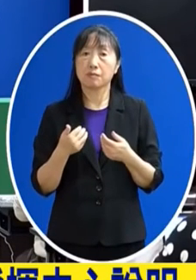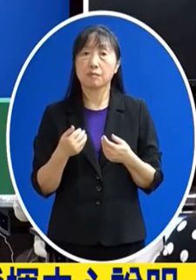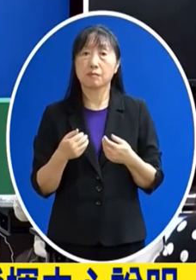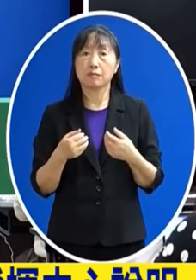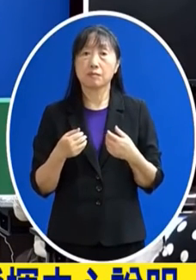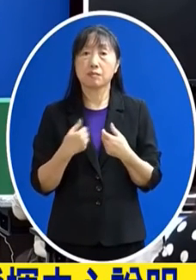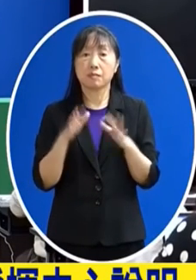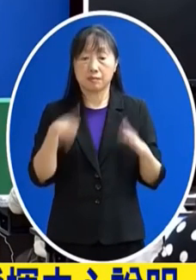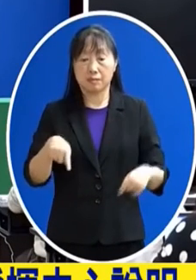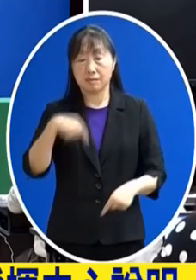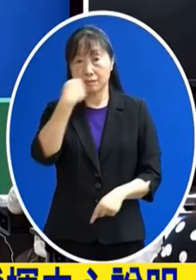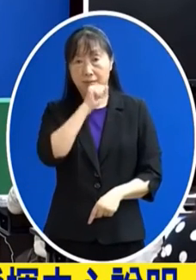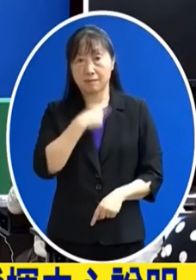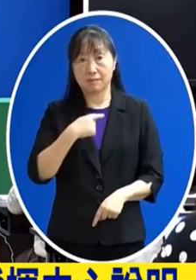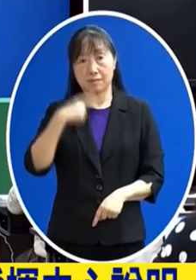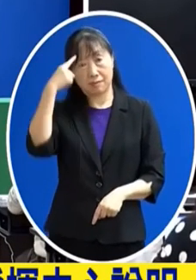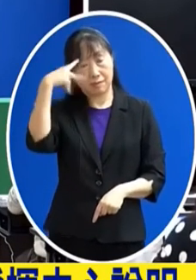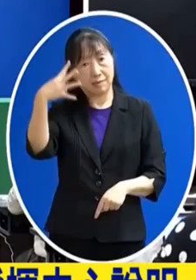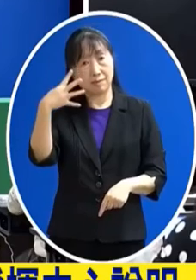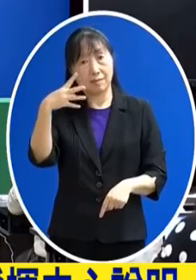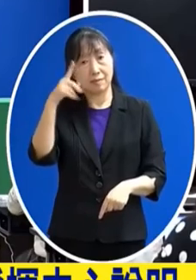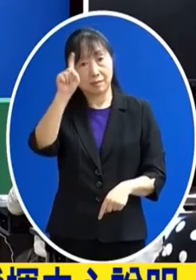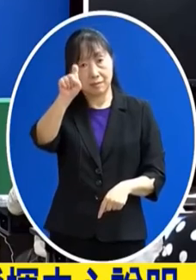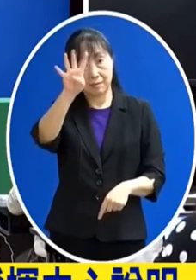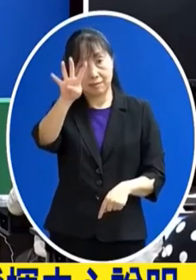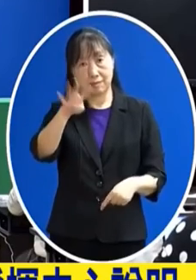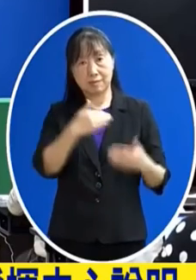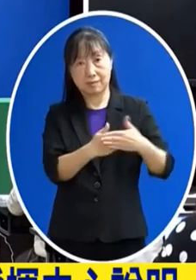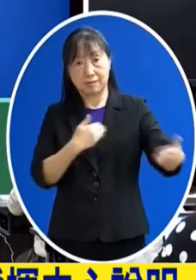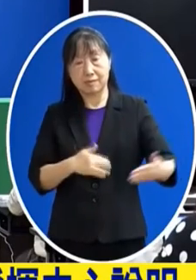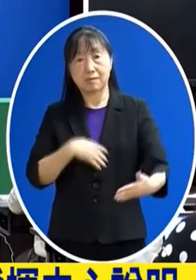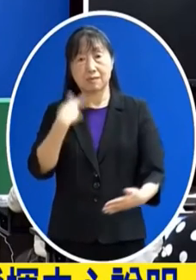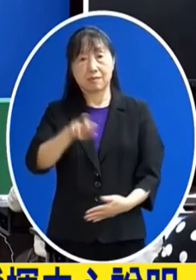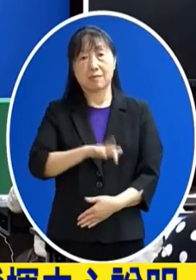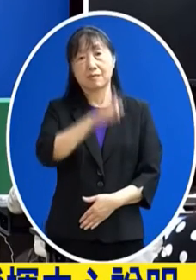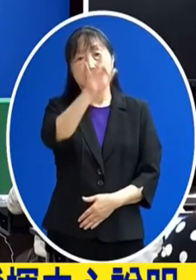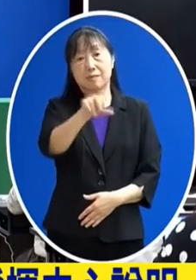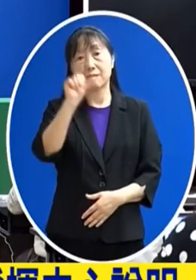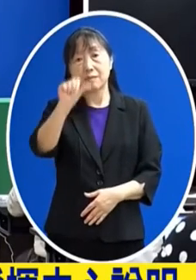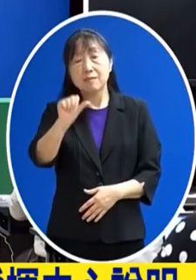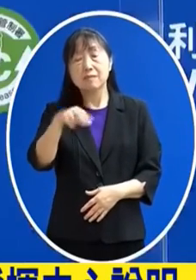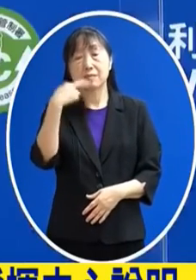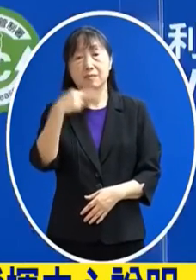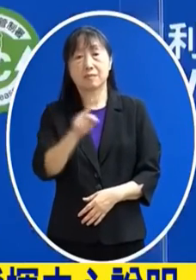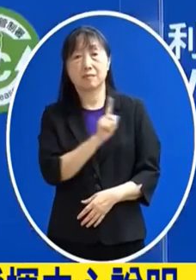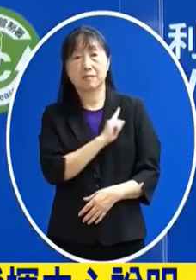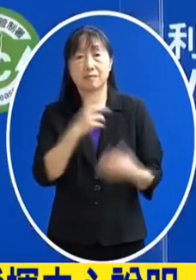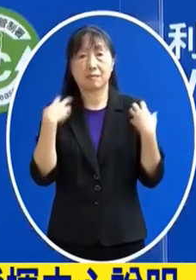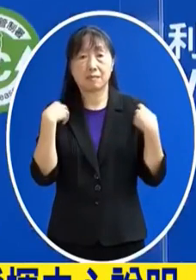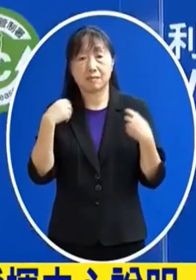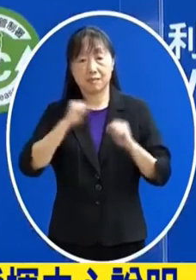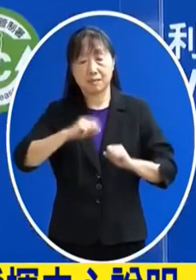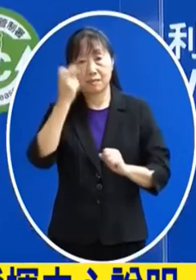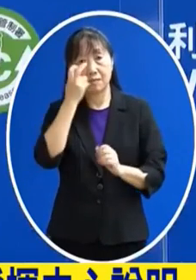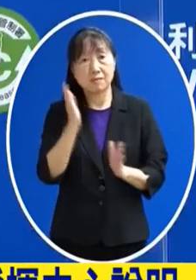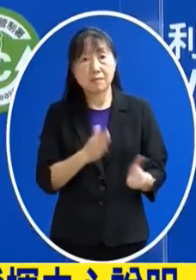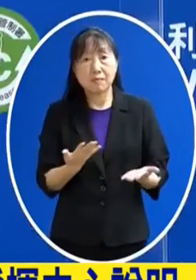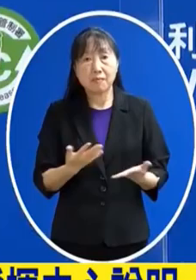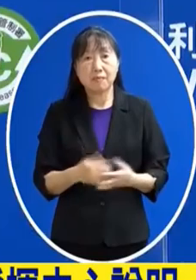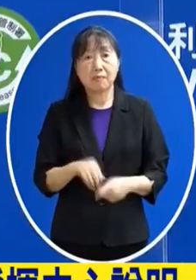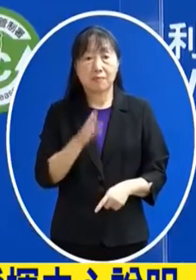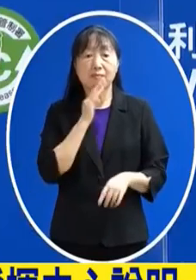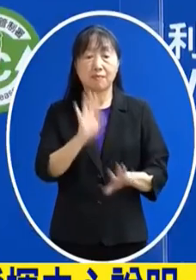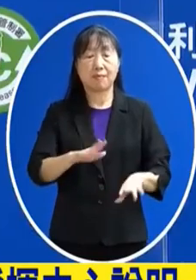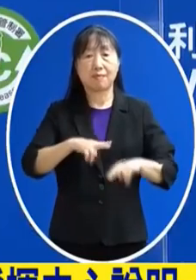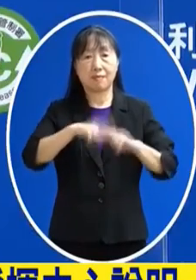在台湾检疫14天过去之后再5天再自主管理7天。 好，第一个，既然要开放旅游泡